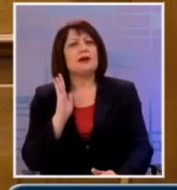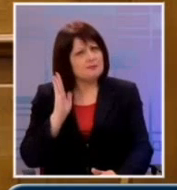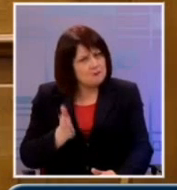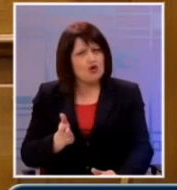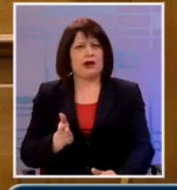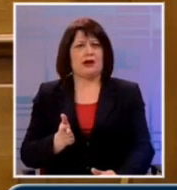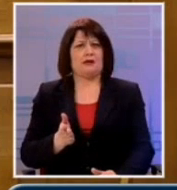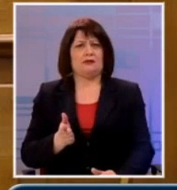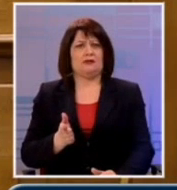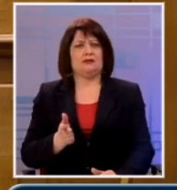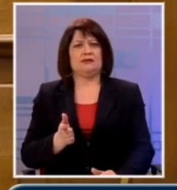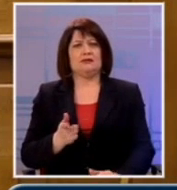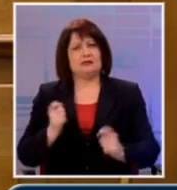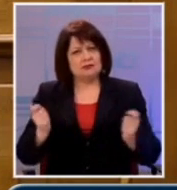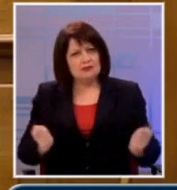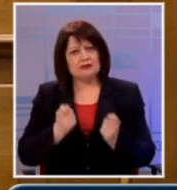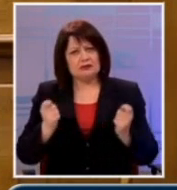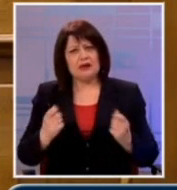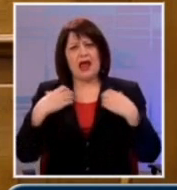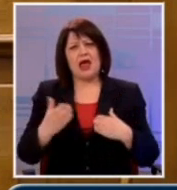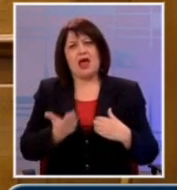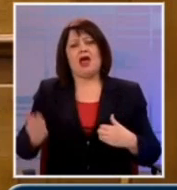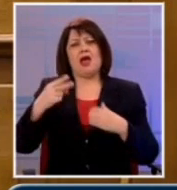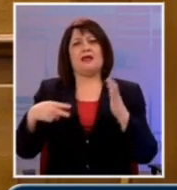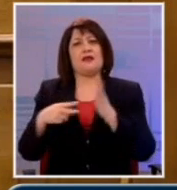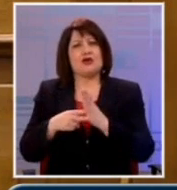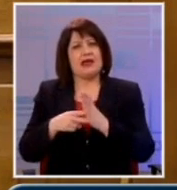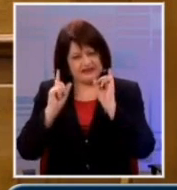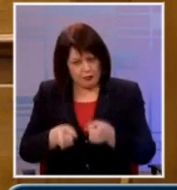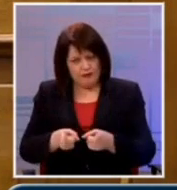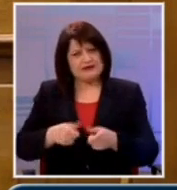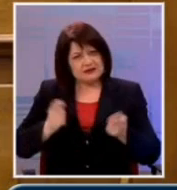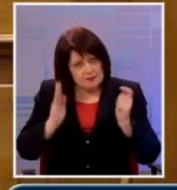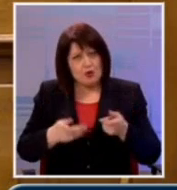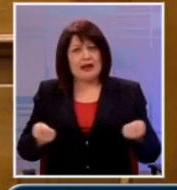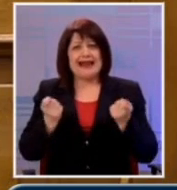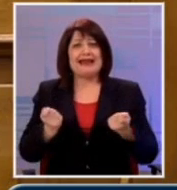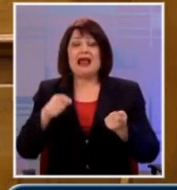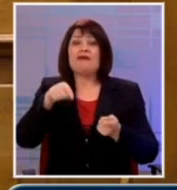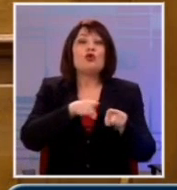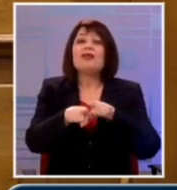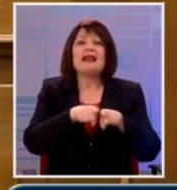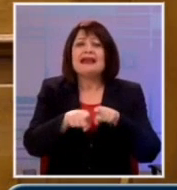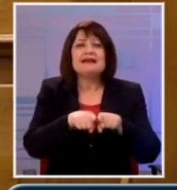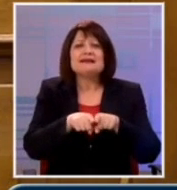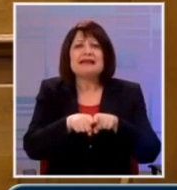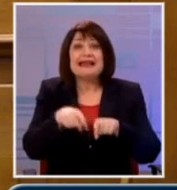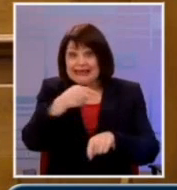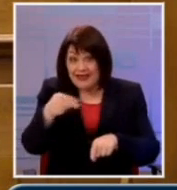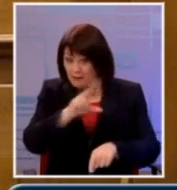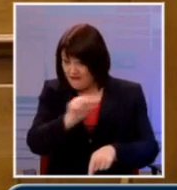εκτελεστότητα της αεροπαγητικής απόφασης του έτους 2000, διότι δεν αφορά την ίδια